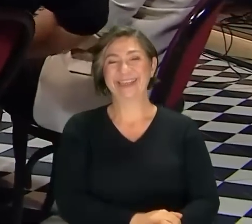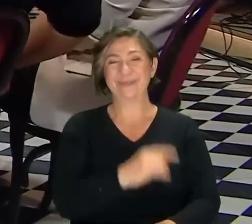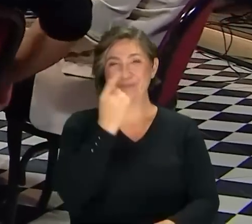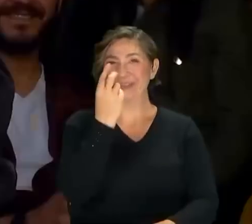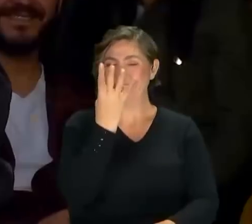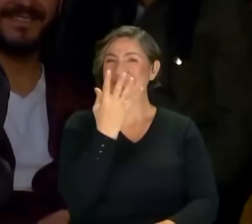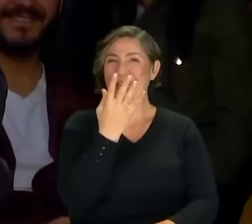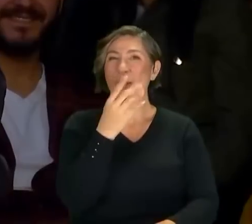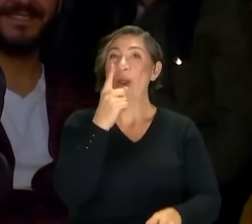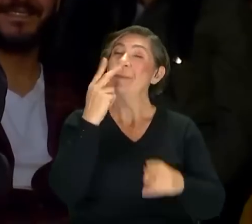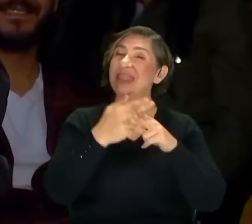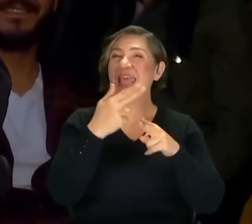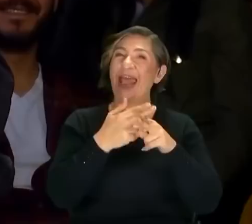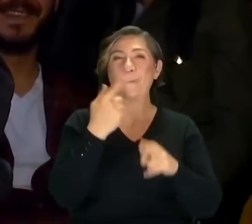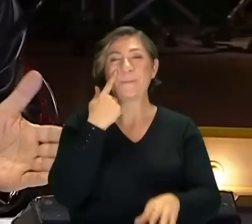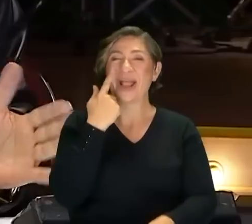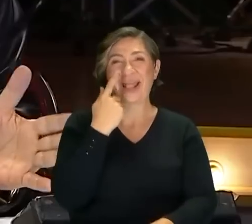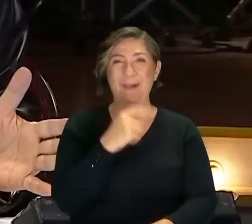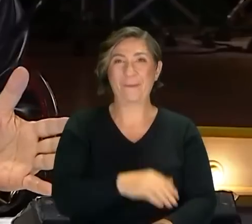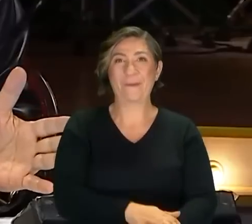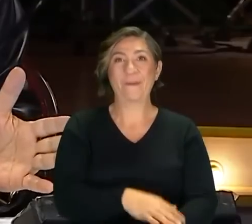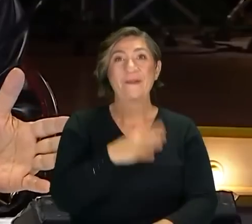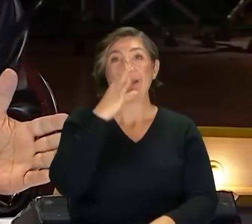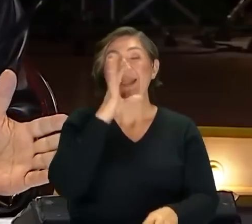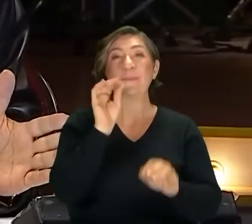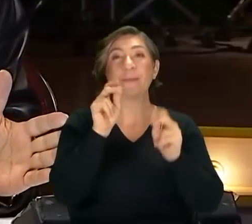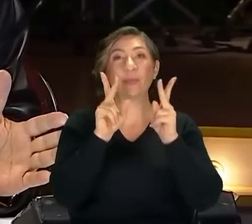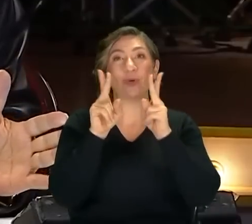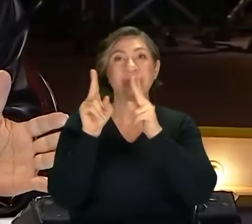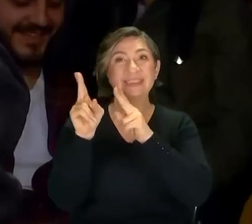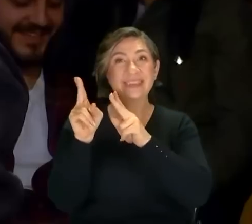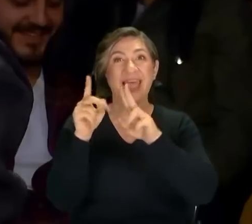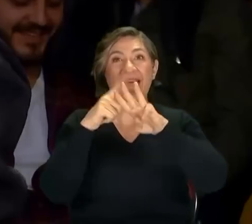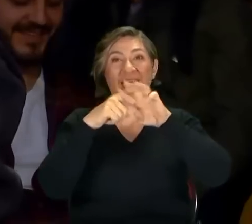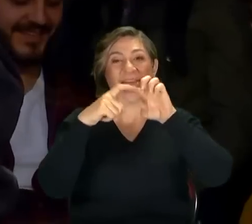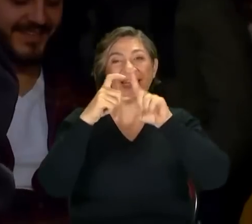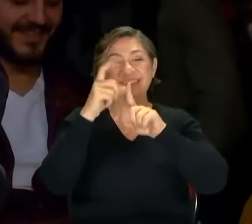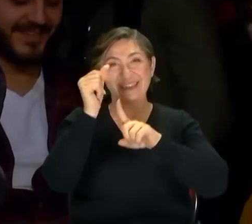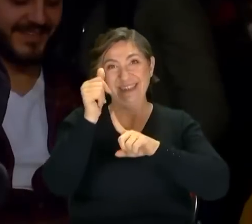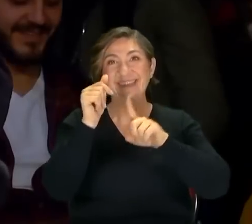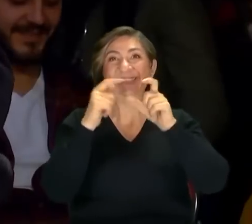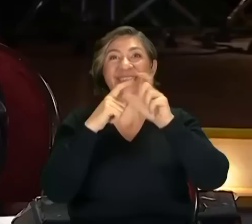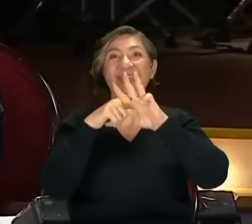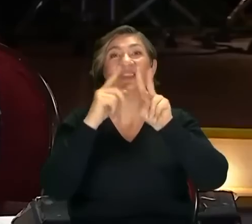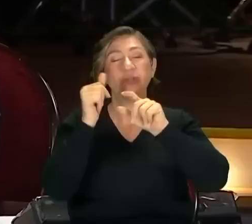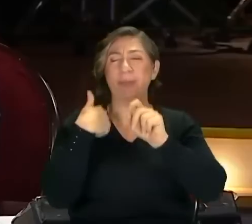Birkaç tane böyle şey. Bir de öyle deneyin. Kim mi yaptı montajı dedin? Erdi Sevinç. Ben ona